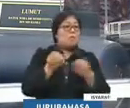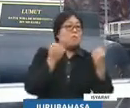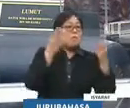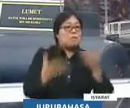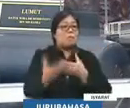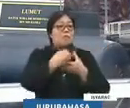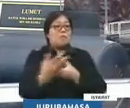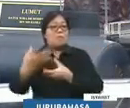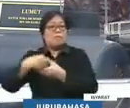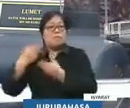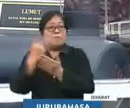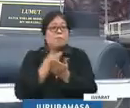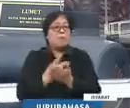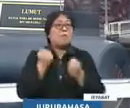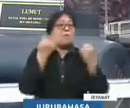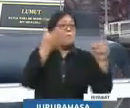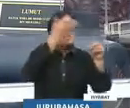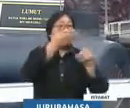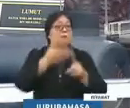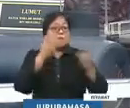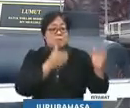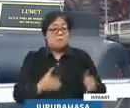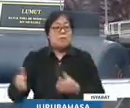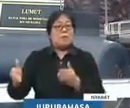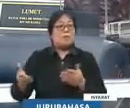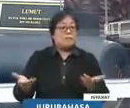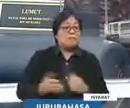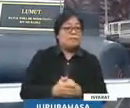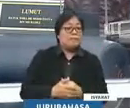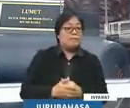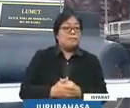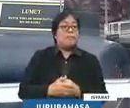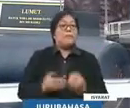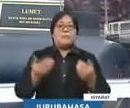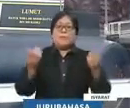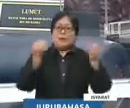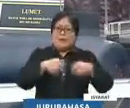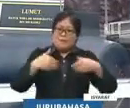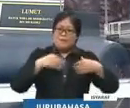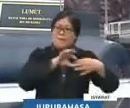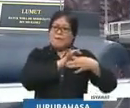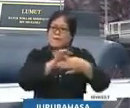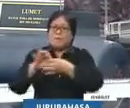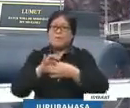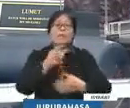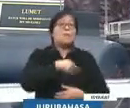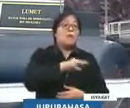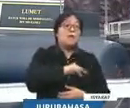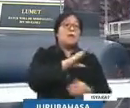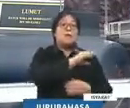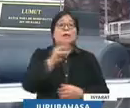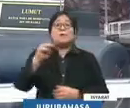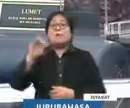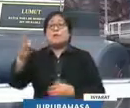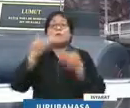mengikutinya setiap rapuh sasaran yang telah dirancang untuk itu supaya berlaku kerjasama antara Kementerian ini dan kementerian